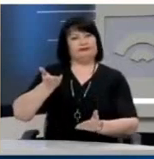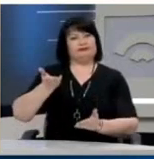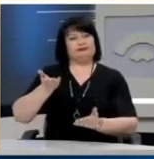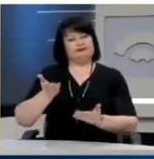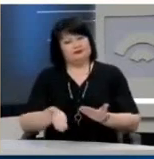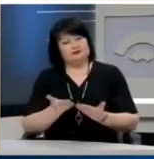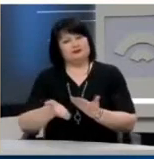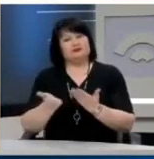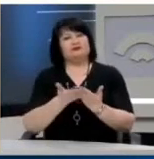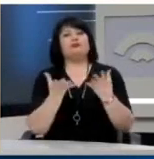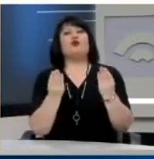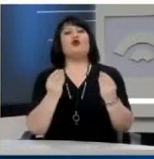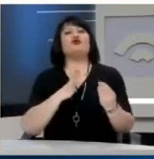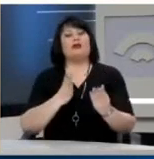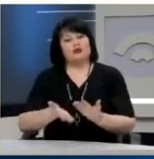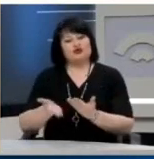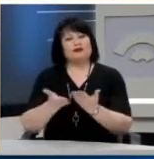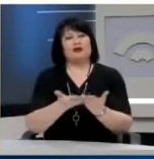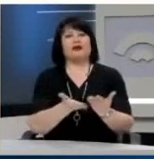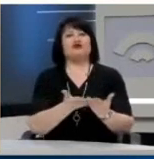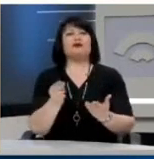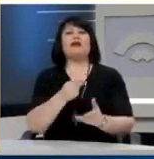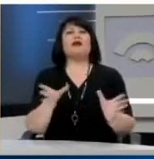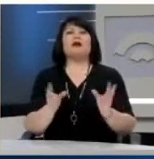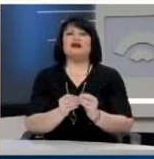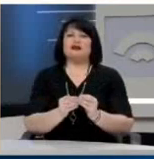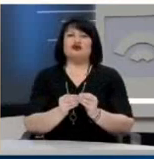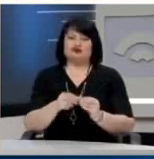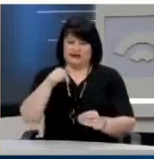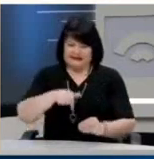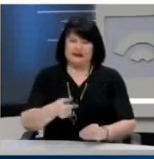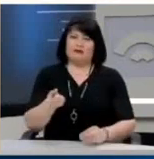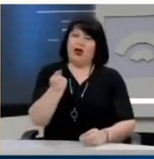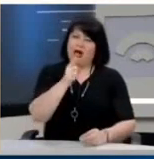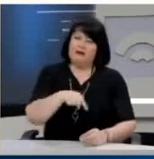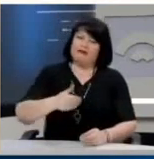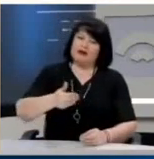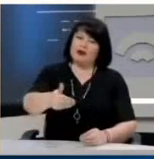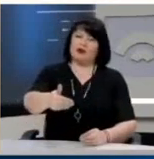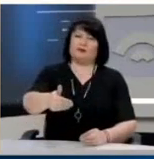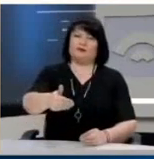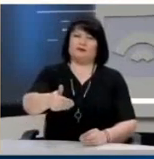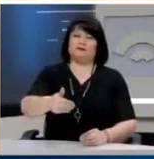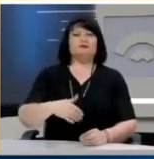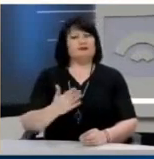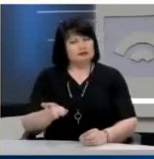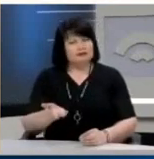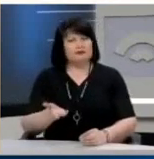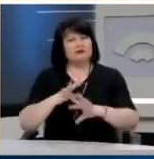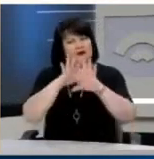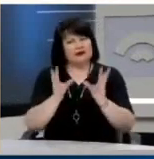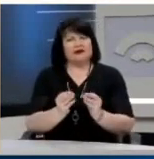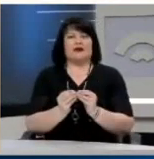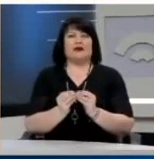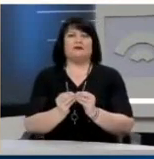και ενίσχυσης των πολλών, που αφορά το σήμερα, το αύριο, αλλά αφορά